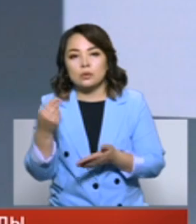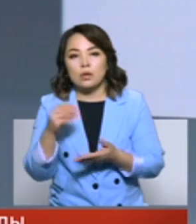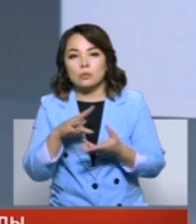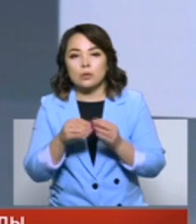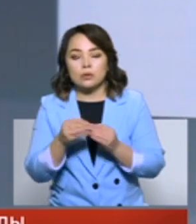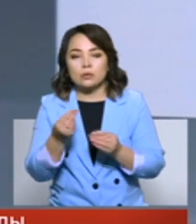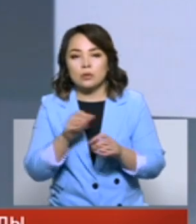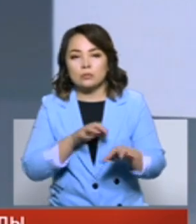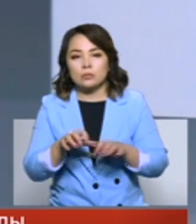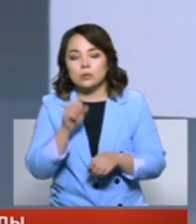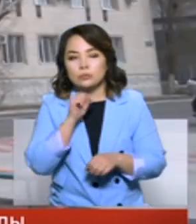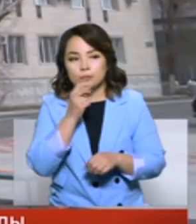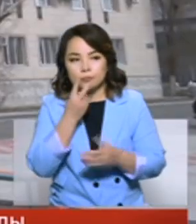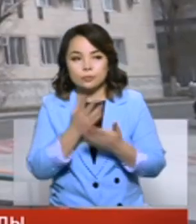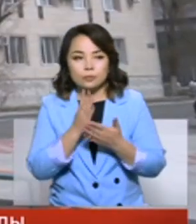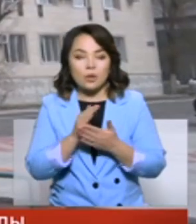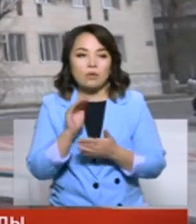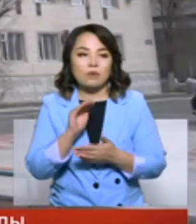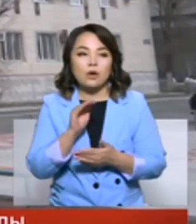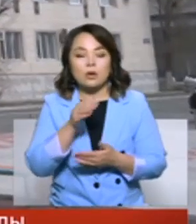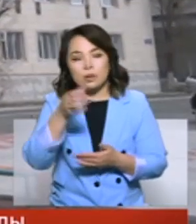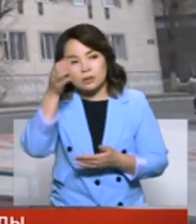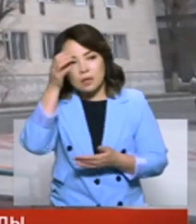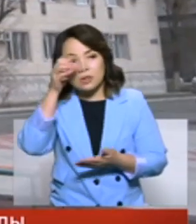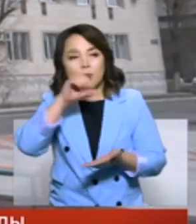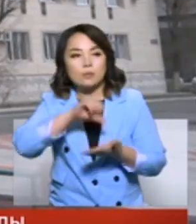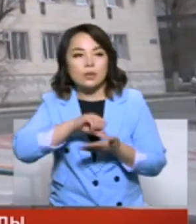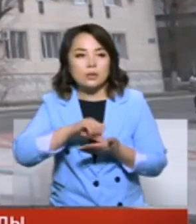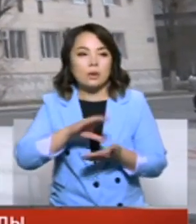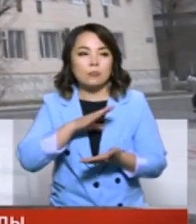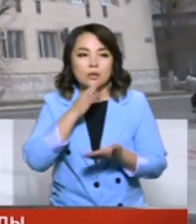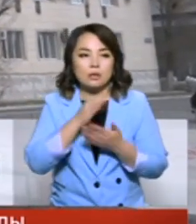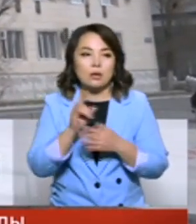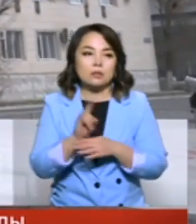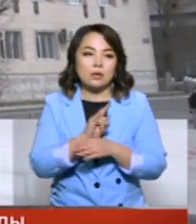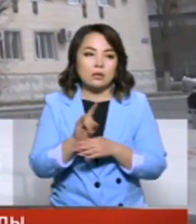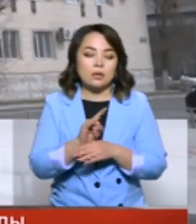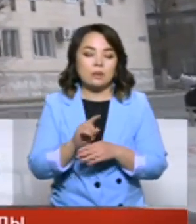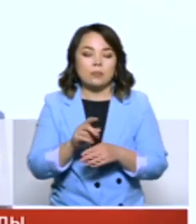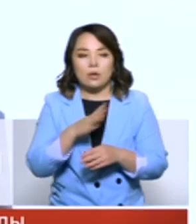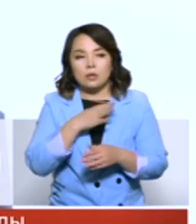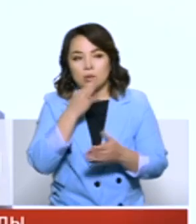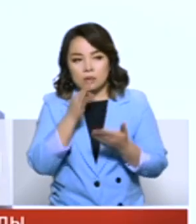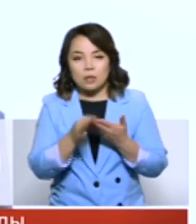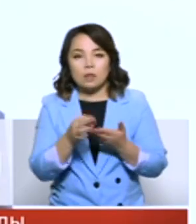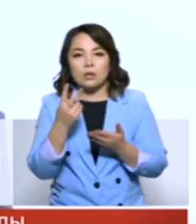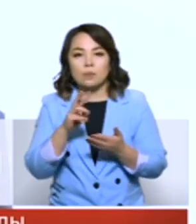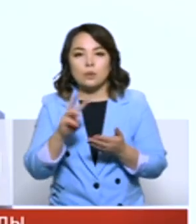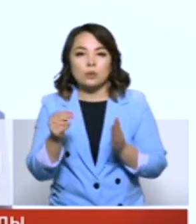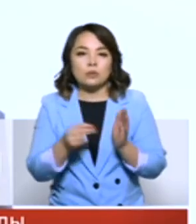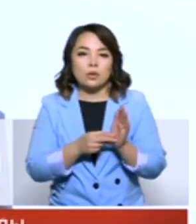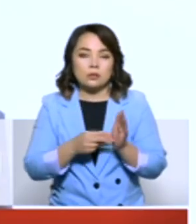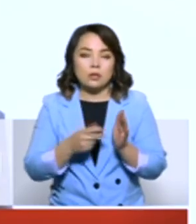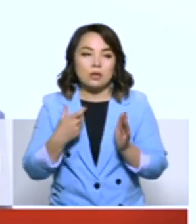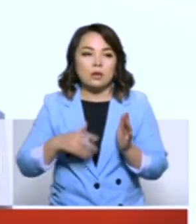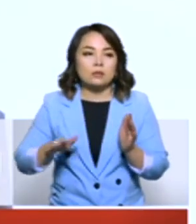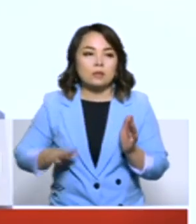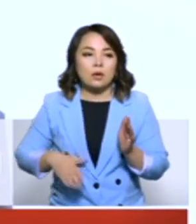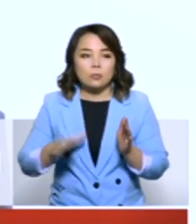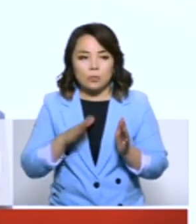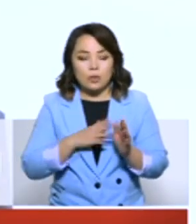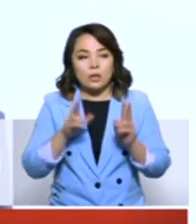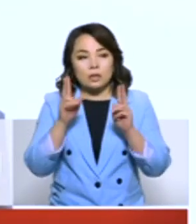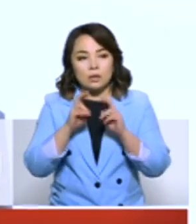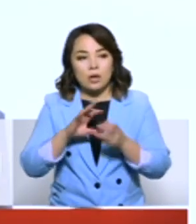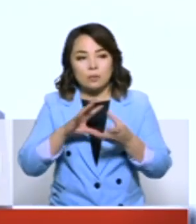салды. Мекеме директоры философия ғылымдарының докторы дәрежесін жалған емденіп, сол үшін 2 миллион теңгені қалтасына басқан.